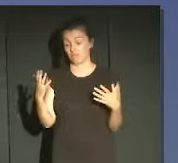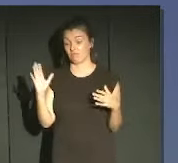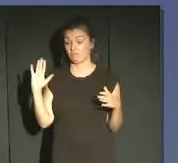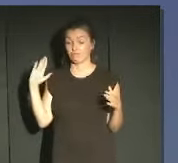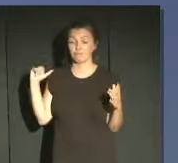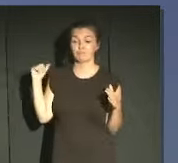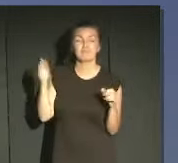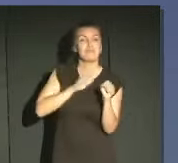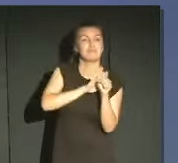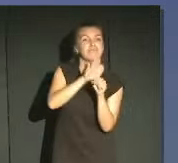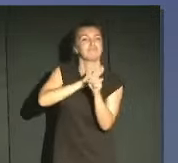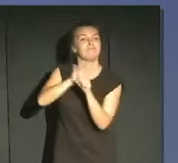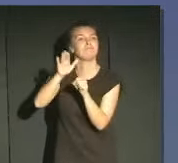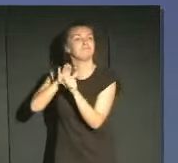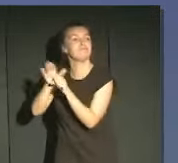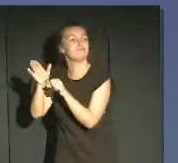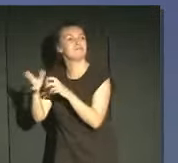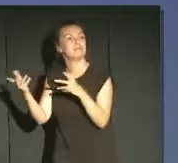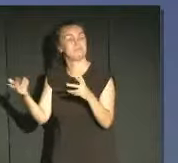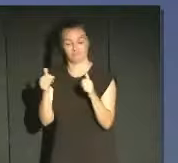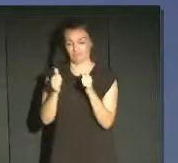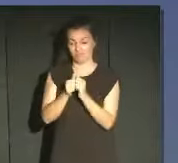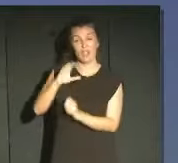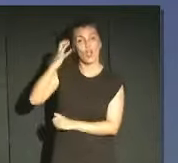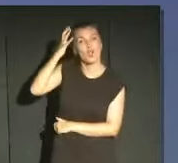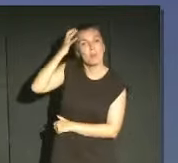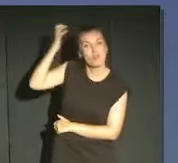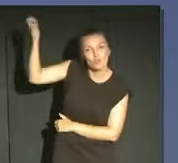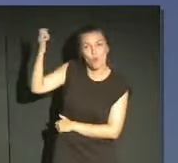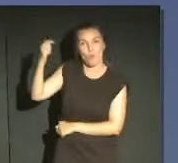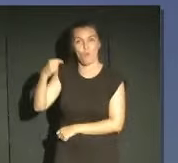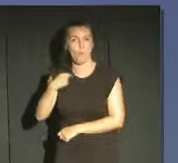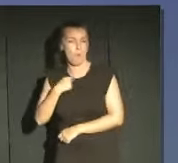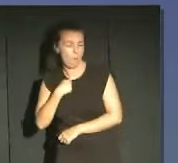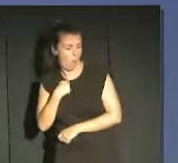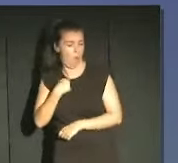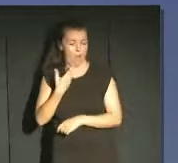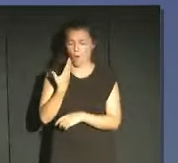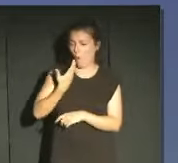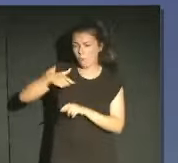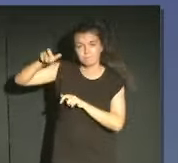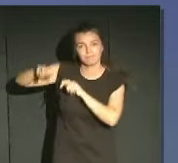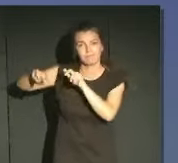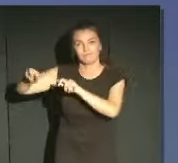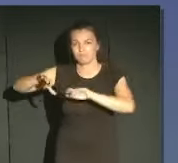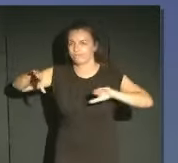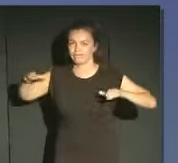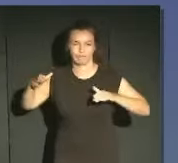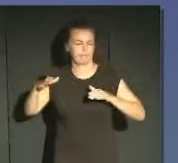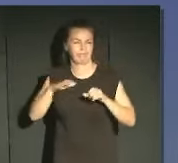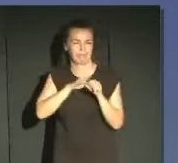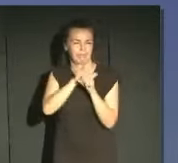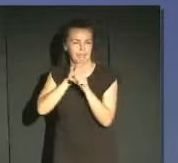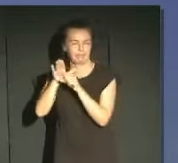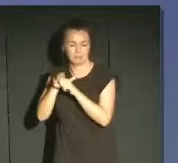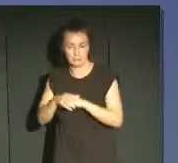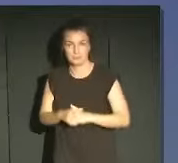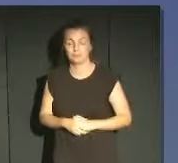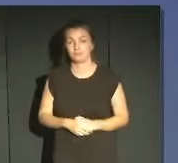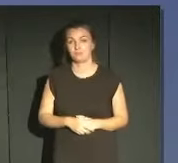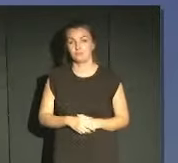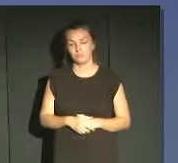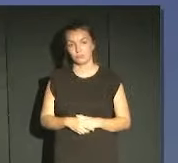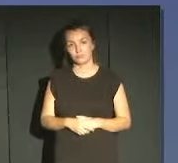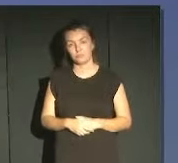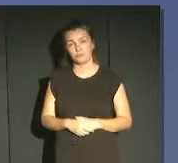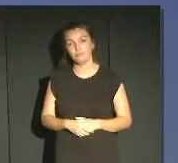faits avec Jean-Luc Mélenchon par moi et par d'autres à d'autres moments et de relation de travail que nous continuons nous ne